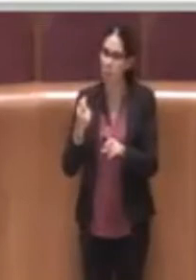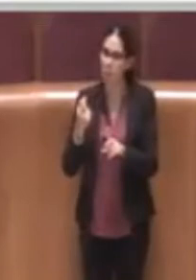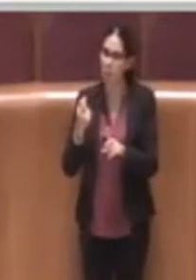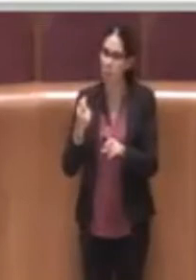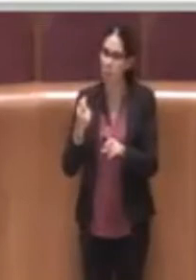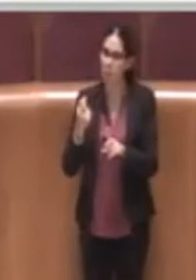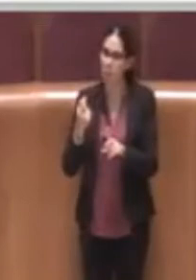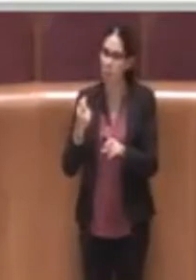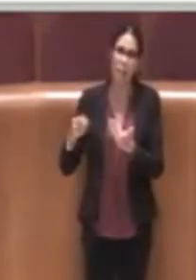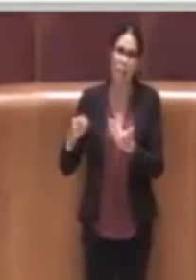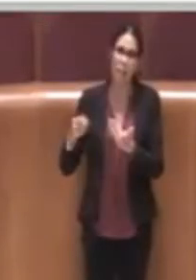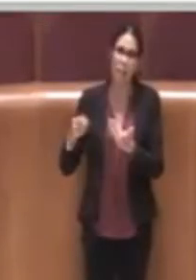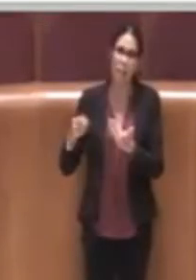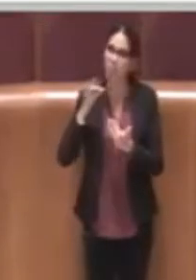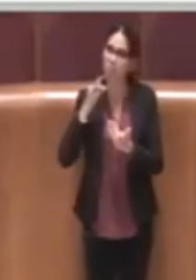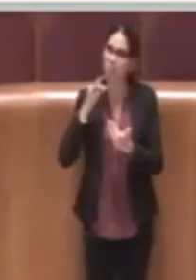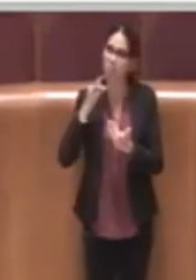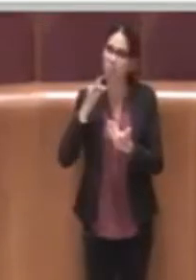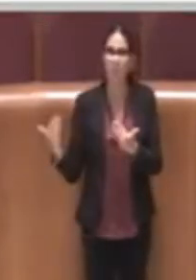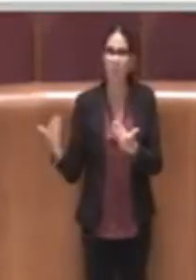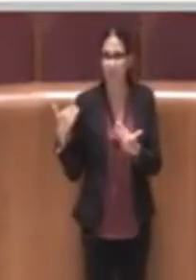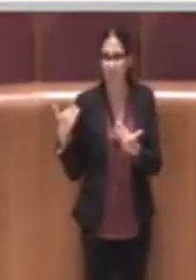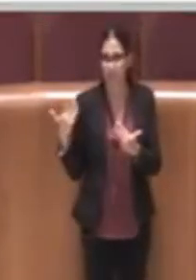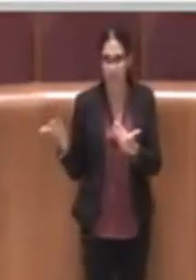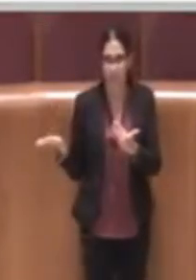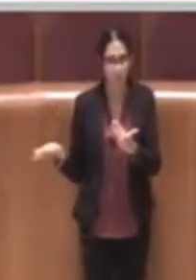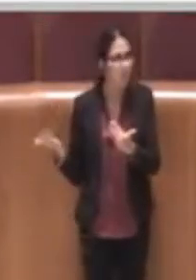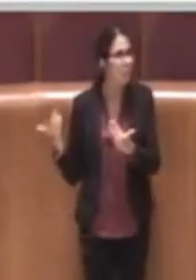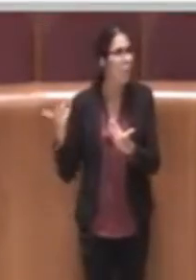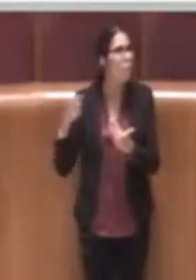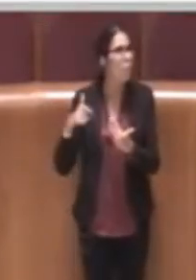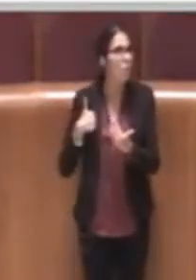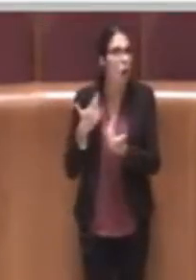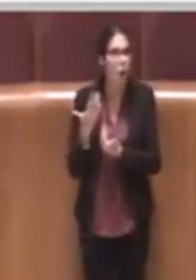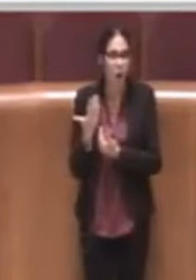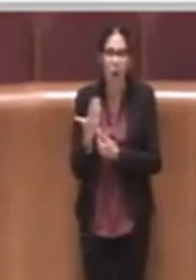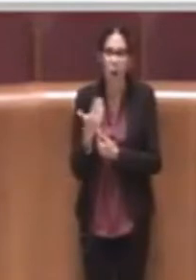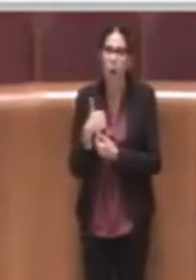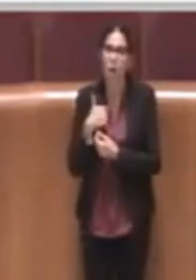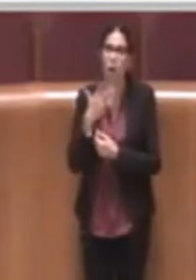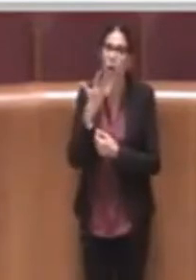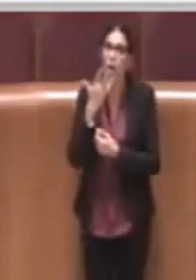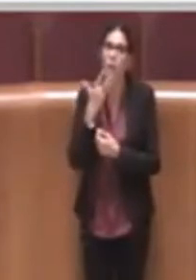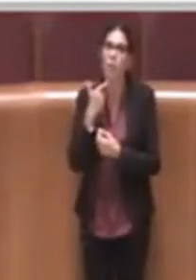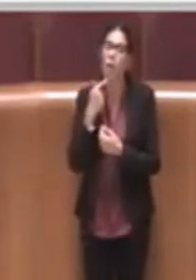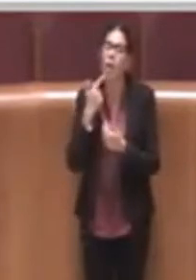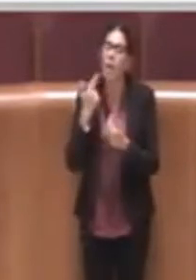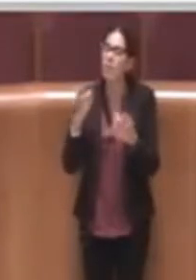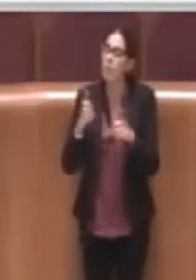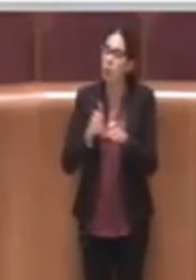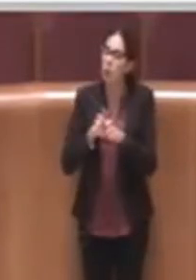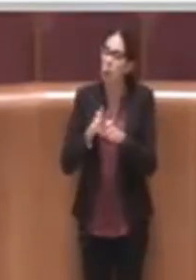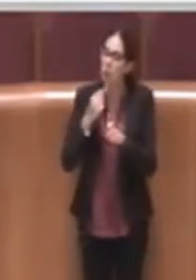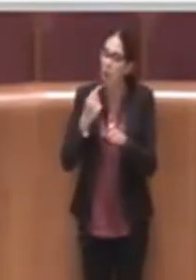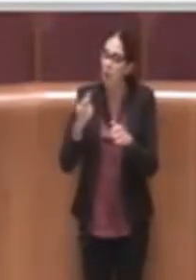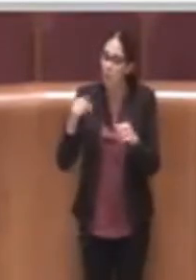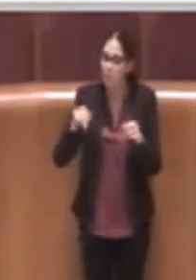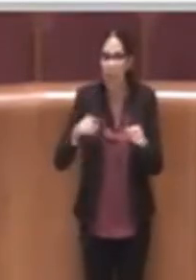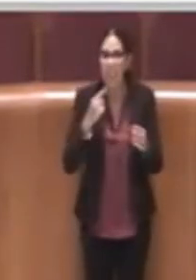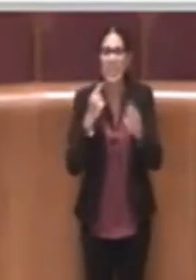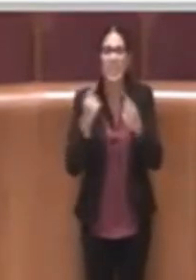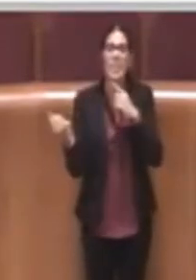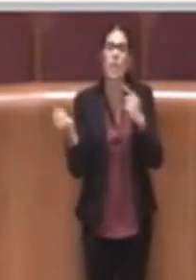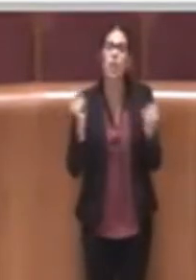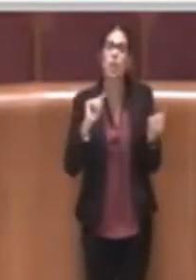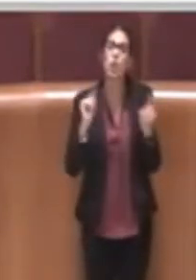modo mi ha preceduto poco fa, nel senso che io vorrei dare un respiro più ampio a questa discussione, come hanno